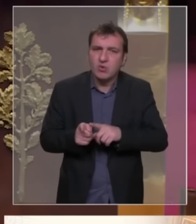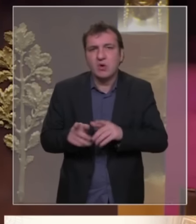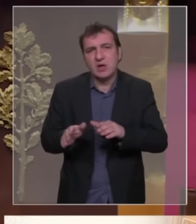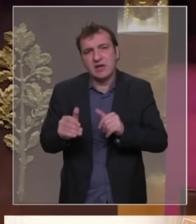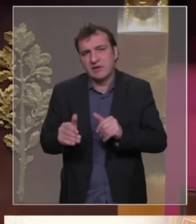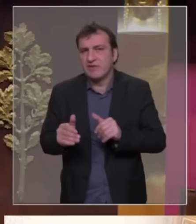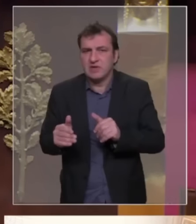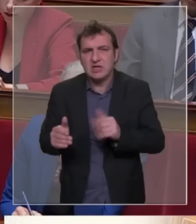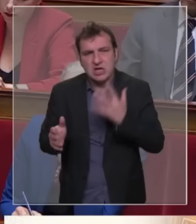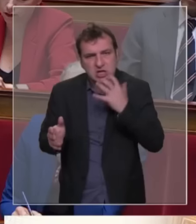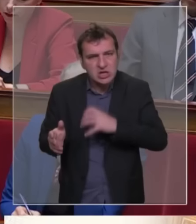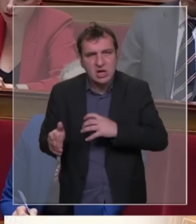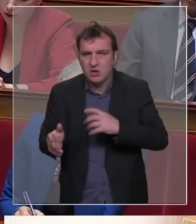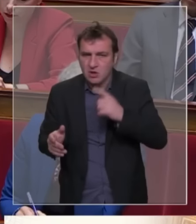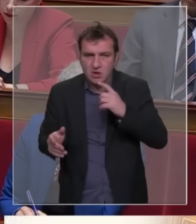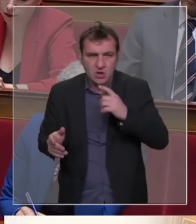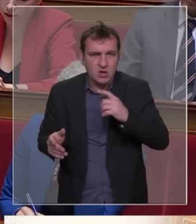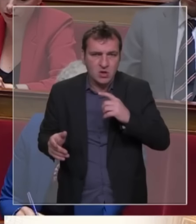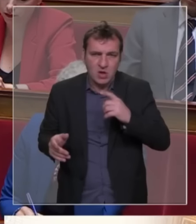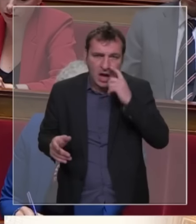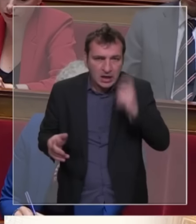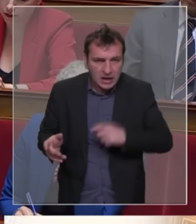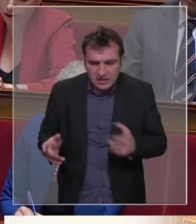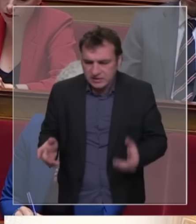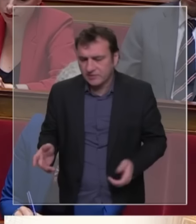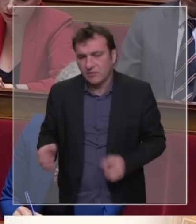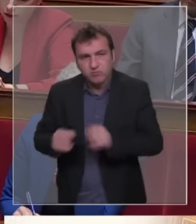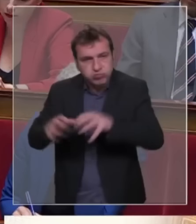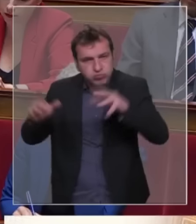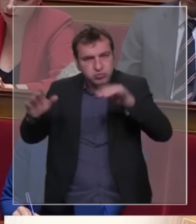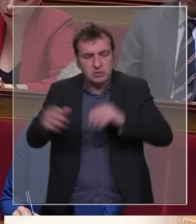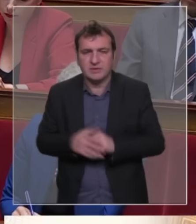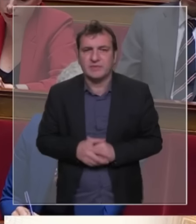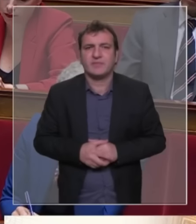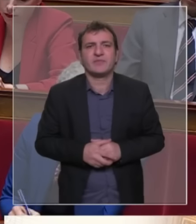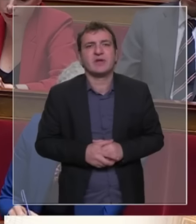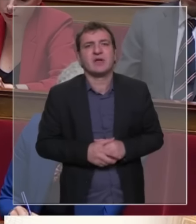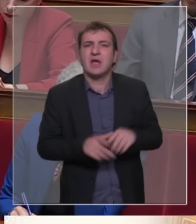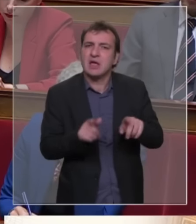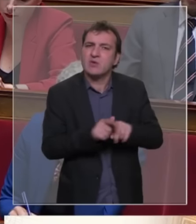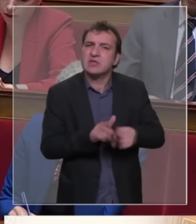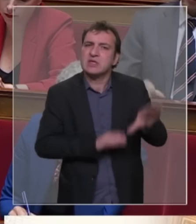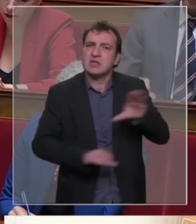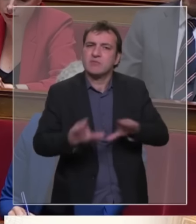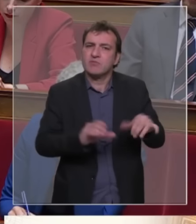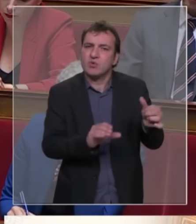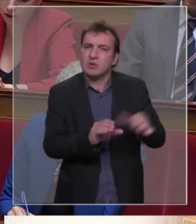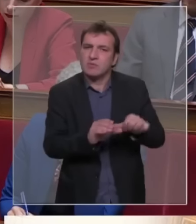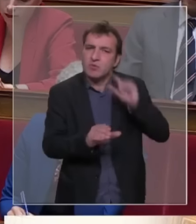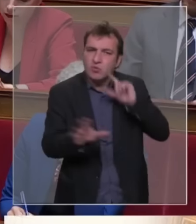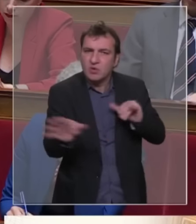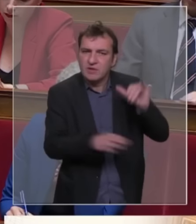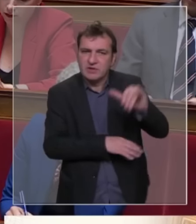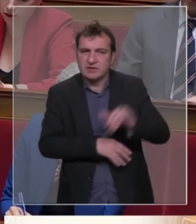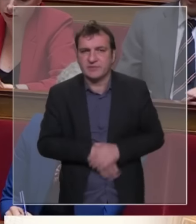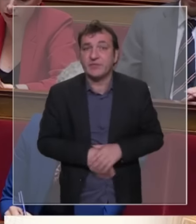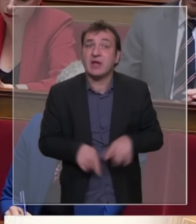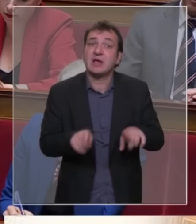filière française des biocarburants pour l'aviation. Et enfin, j'y reviendrai, dans les